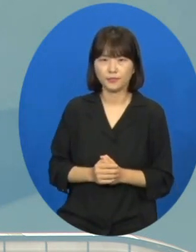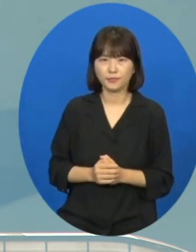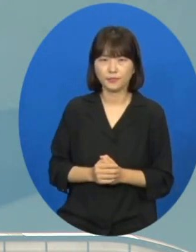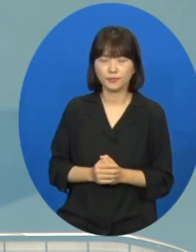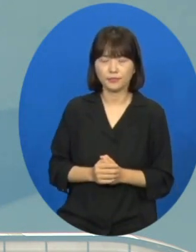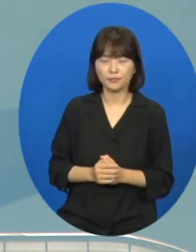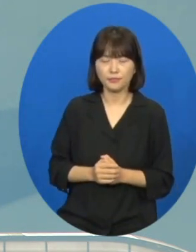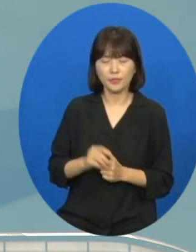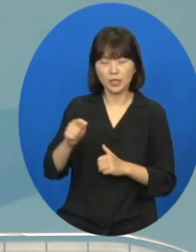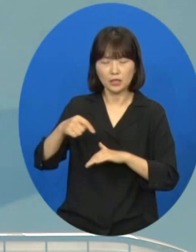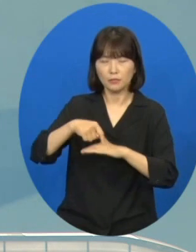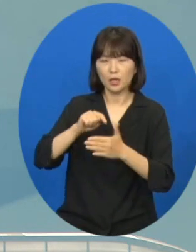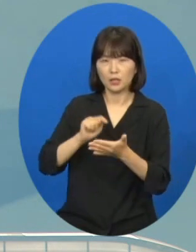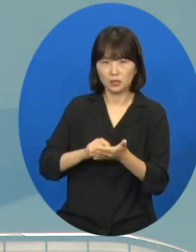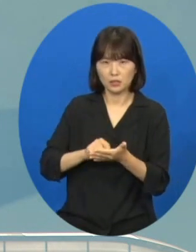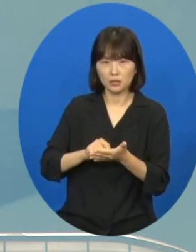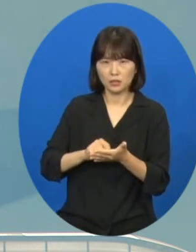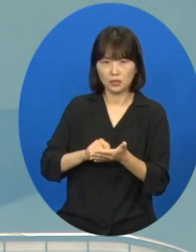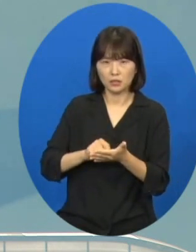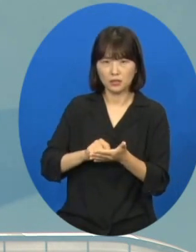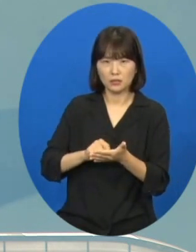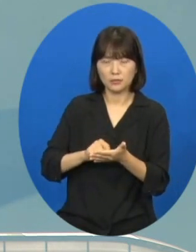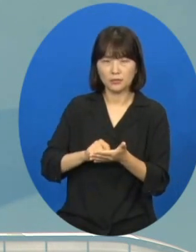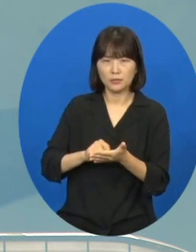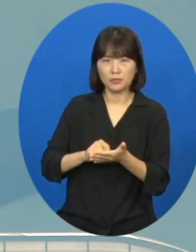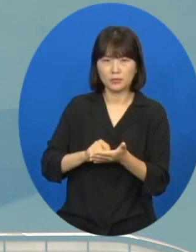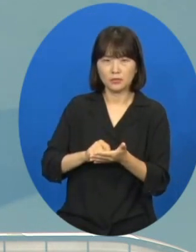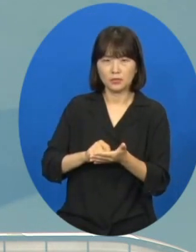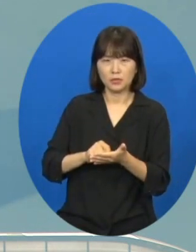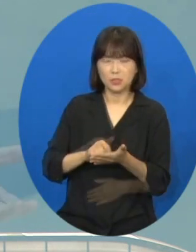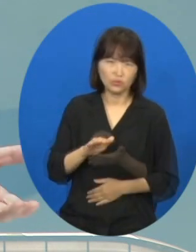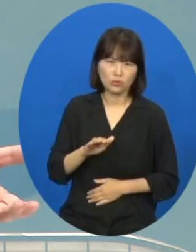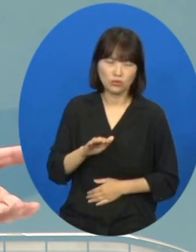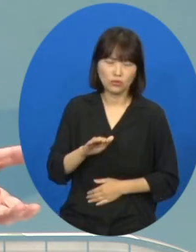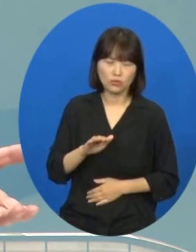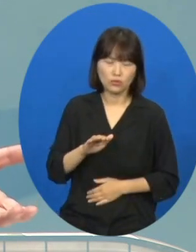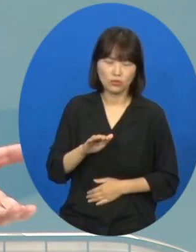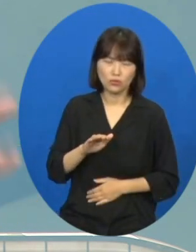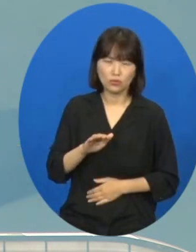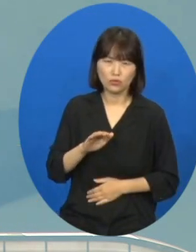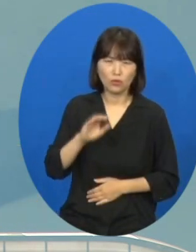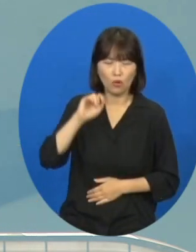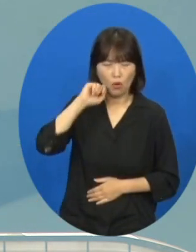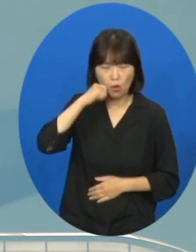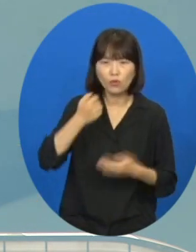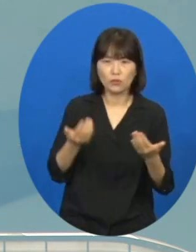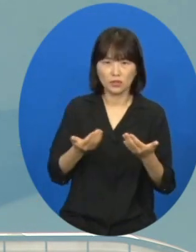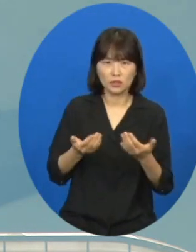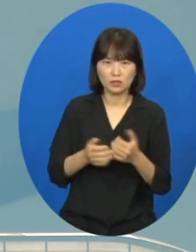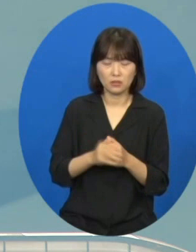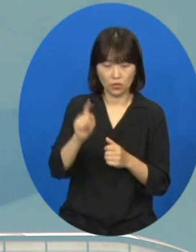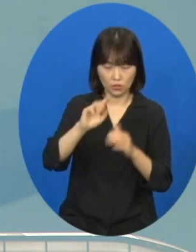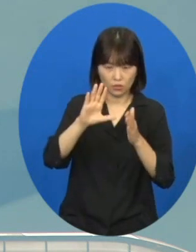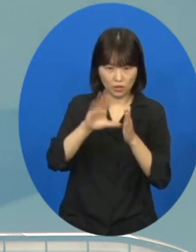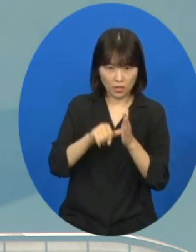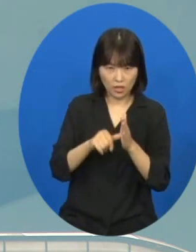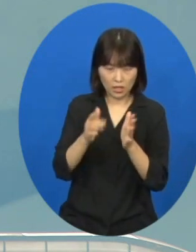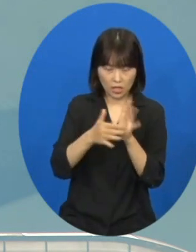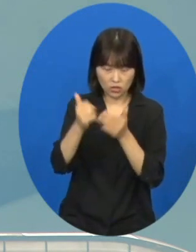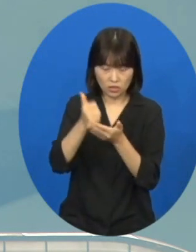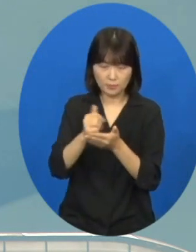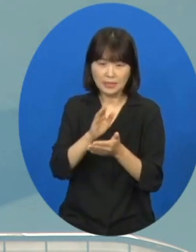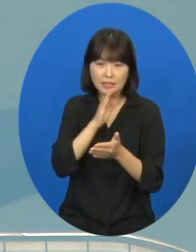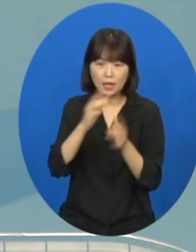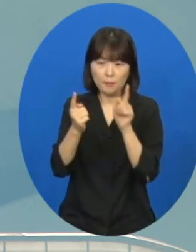그 마음은 그때 저의 마음을 참 아프게 했습니다. 어떤 때는요, 예수님을 실제로 만나기